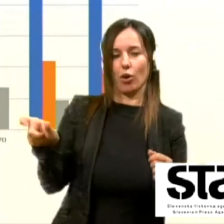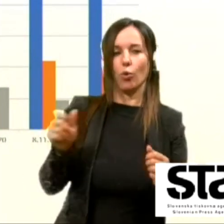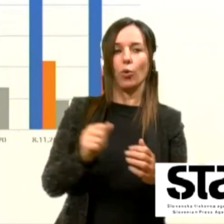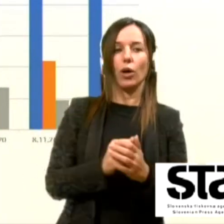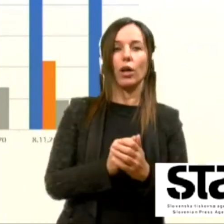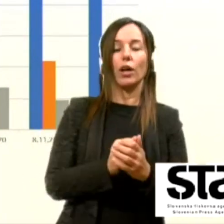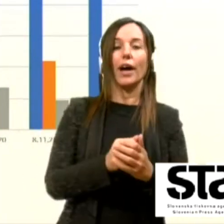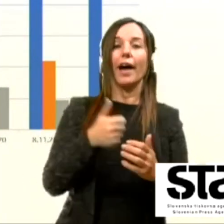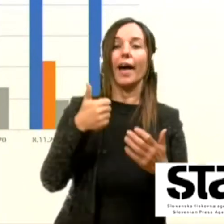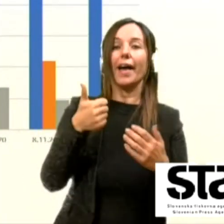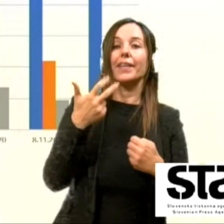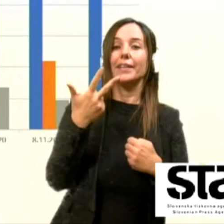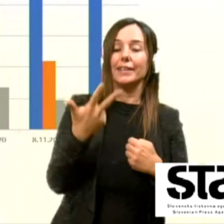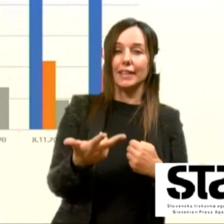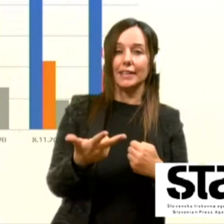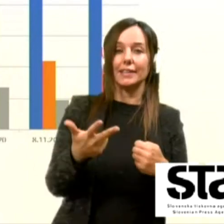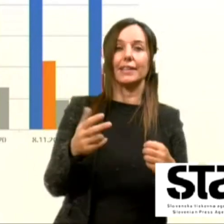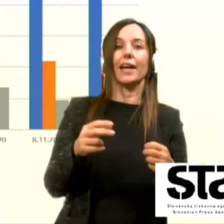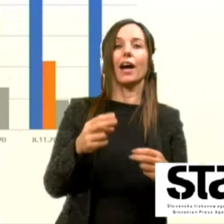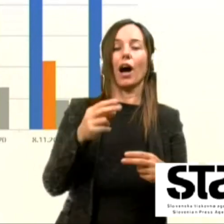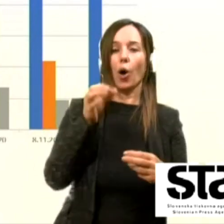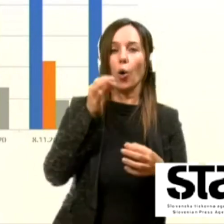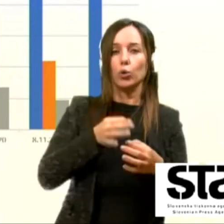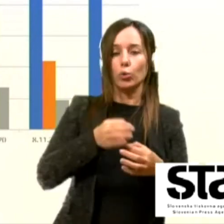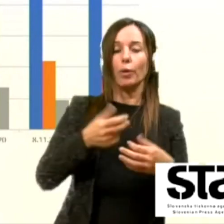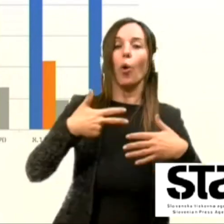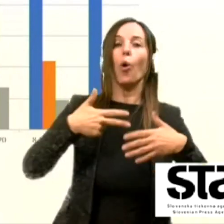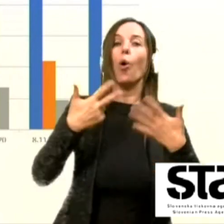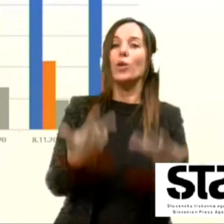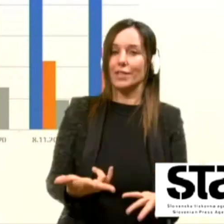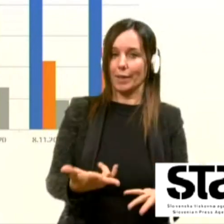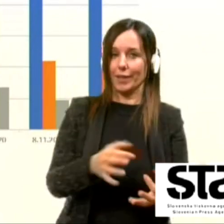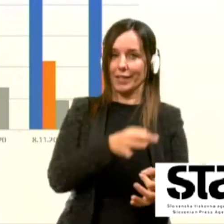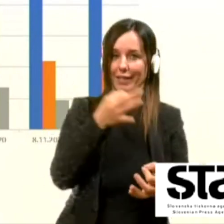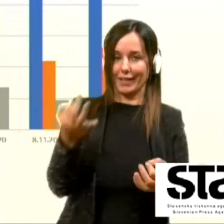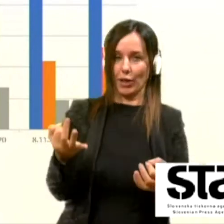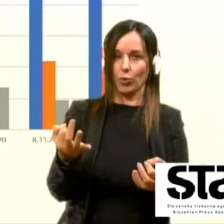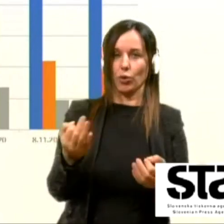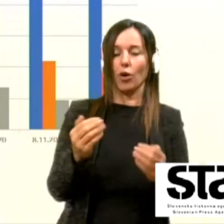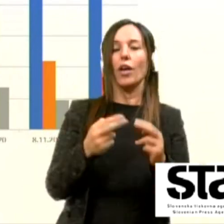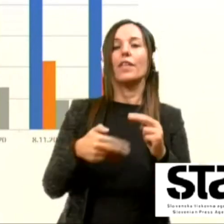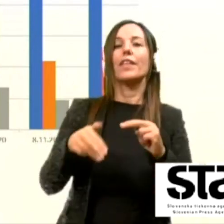31.10. smo bili na 80 na dan, najvišje število je bilo